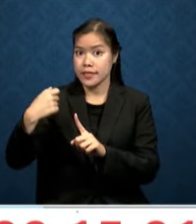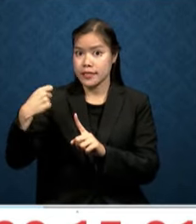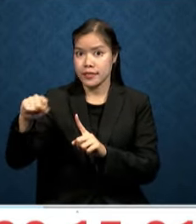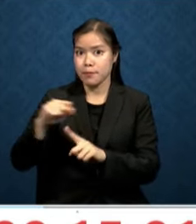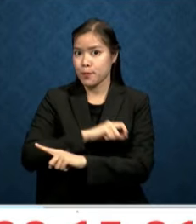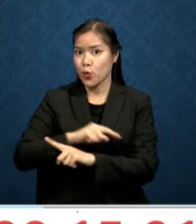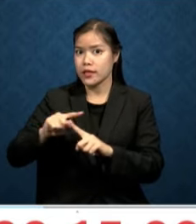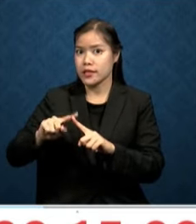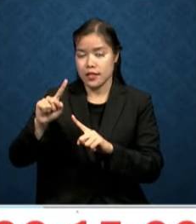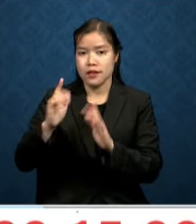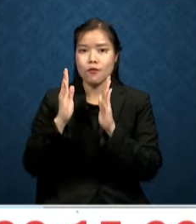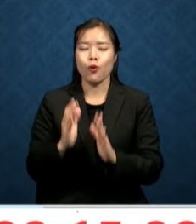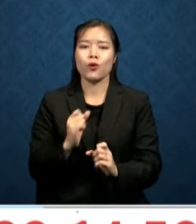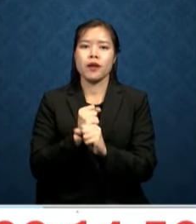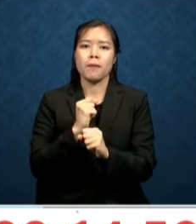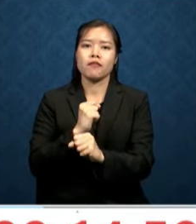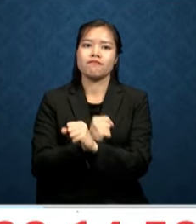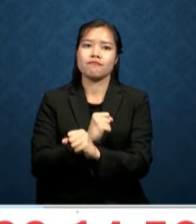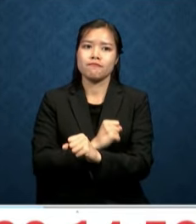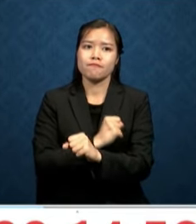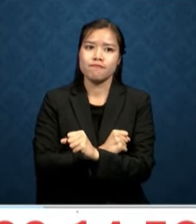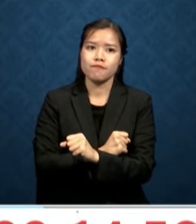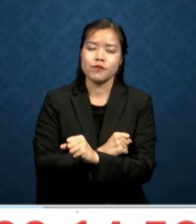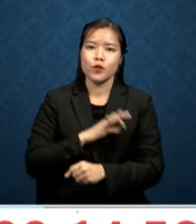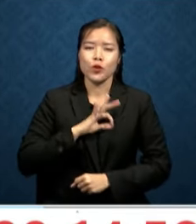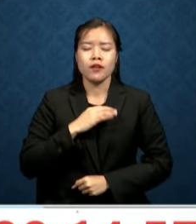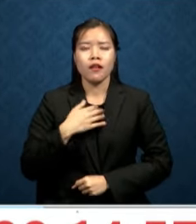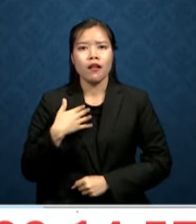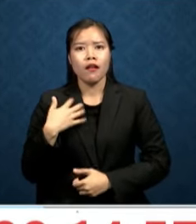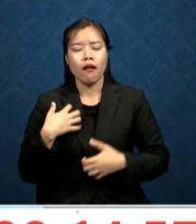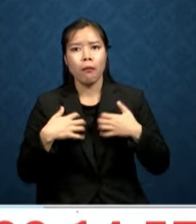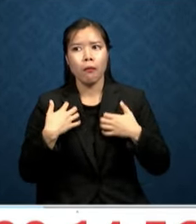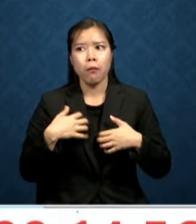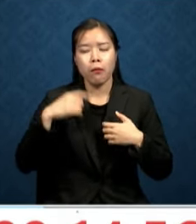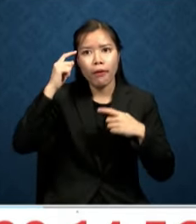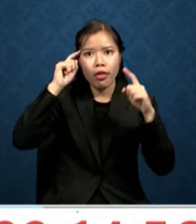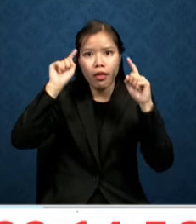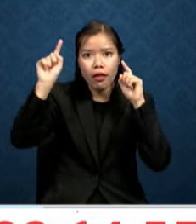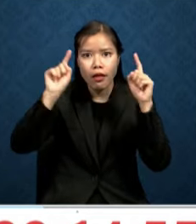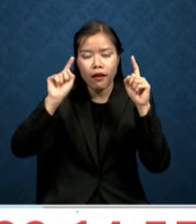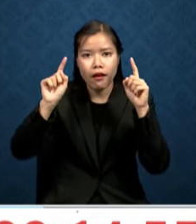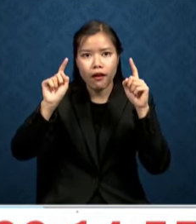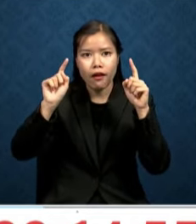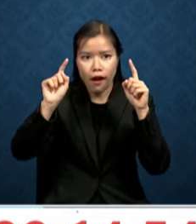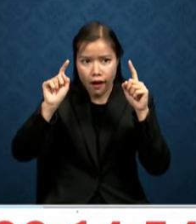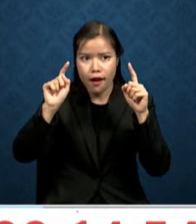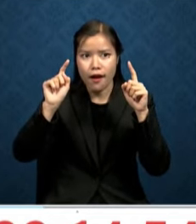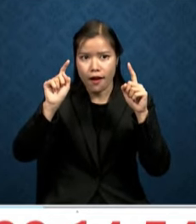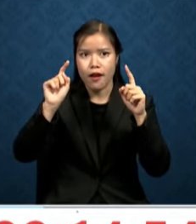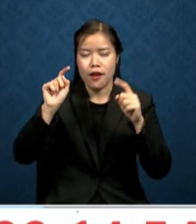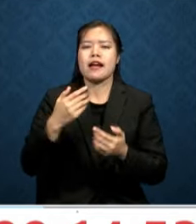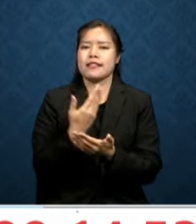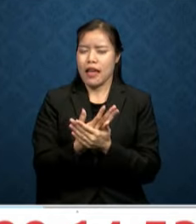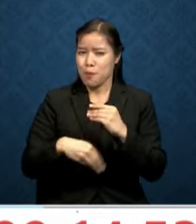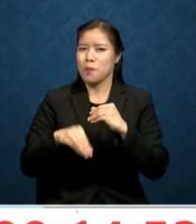ให้พี่น้องแรงงานนะครับรู้สึกว่าหวั่นวิตกนะฮะว่าจะไม่เป็นไปตามนั้นท่านก็จะออกมายืนยันว่าจะขึ้น